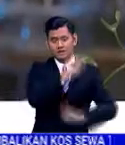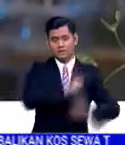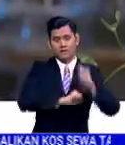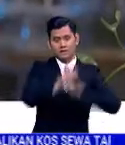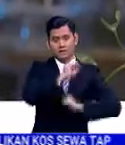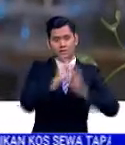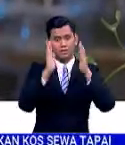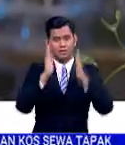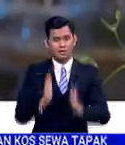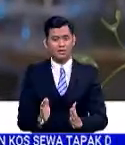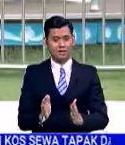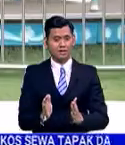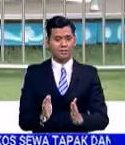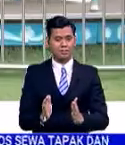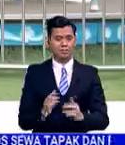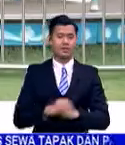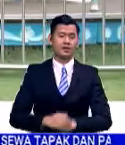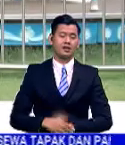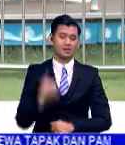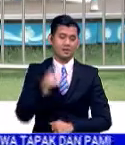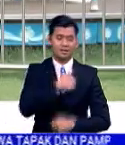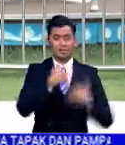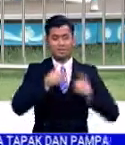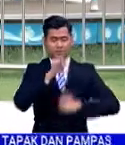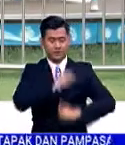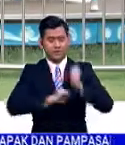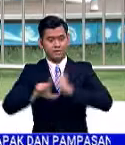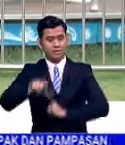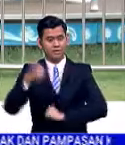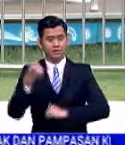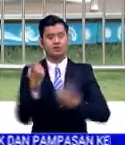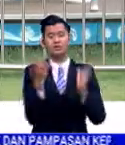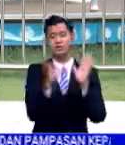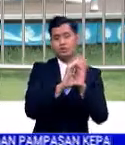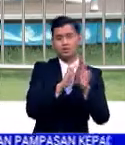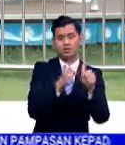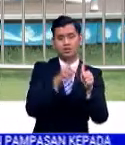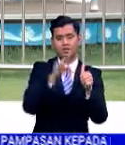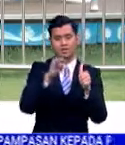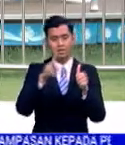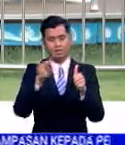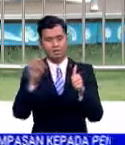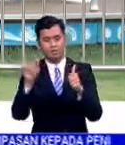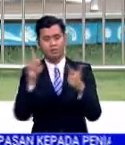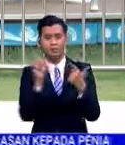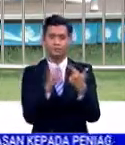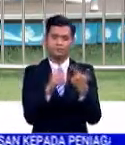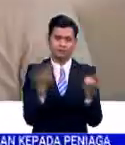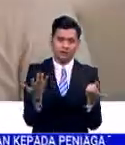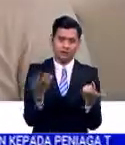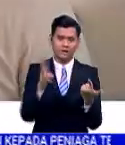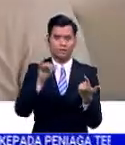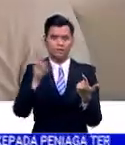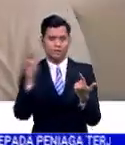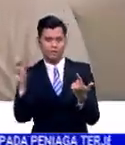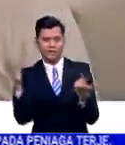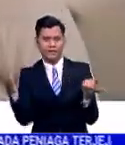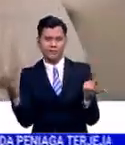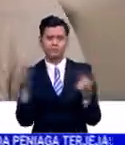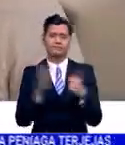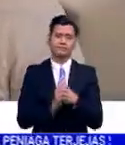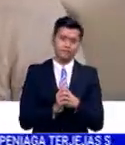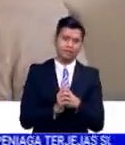Tiara. Dan kita juga ada watak-watak sampingan, Ken Rizwan sebagai bos mereka, Wan Serigala which is